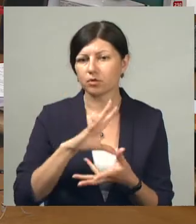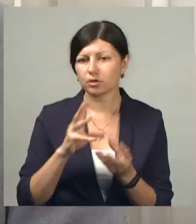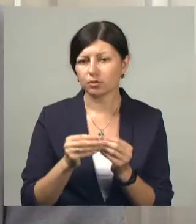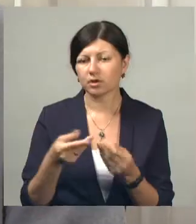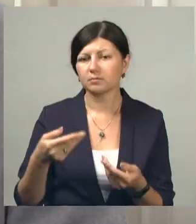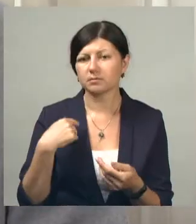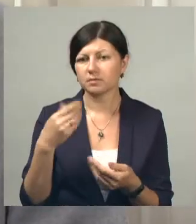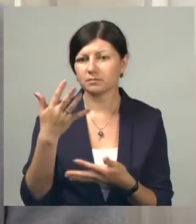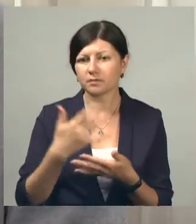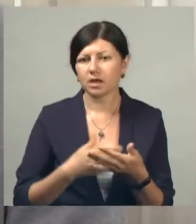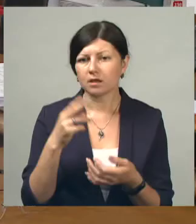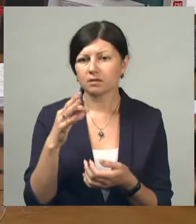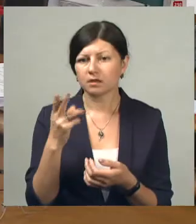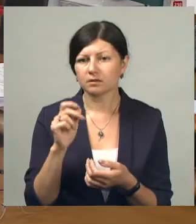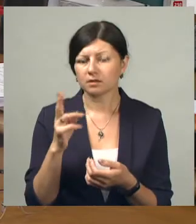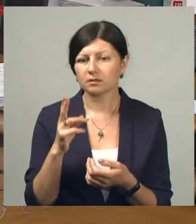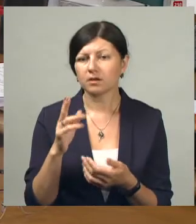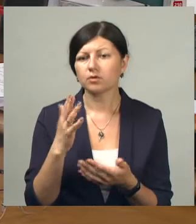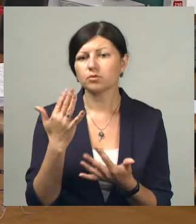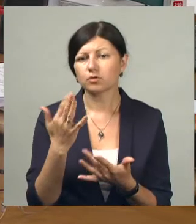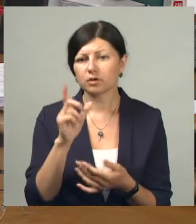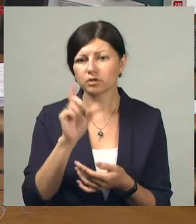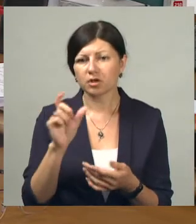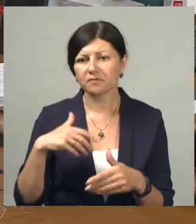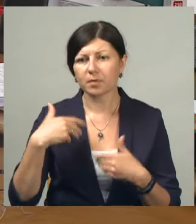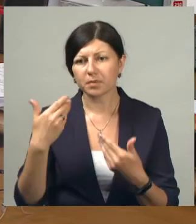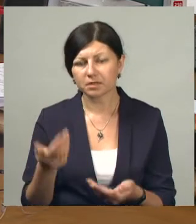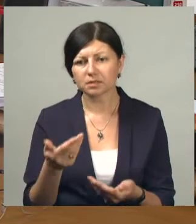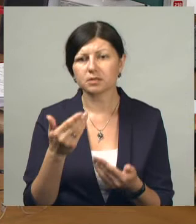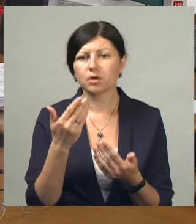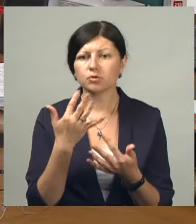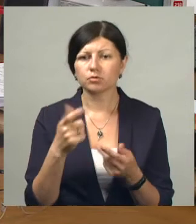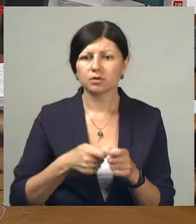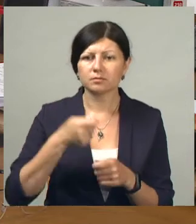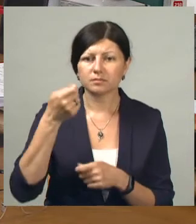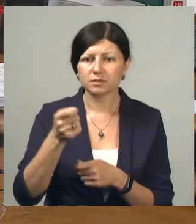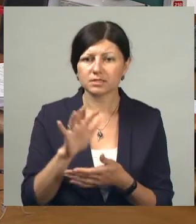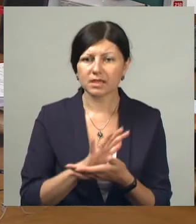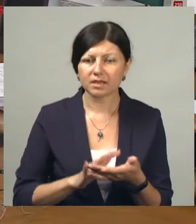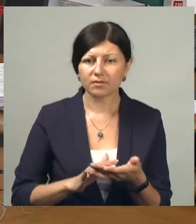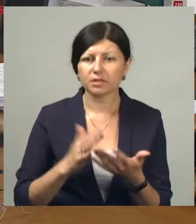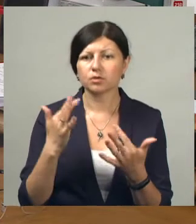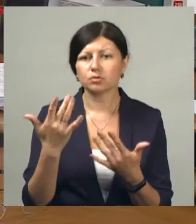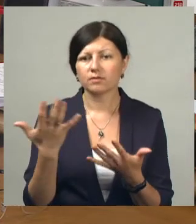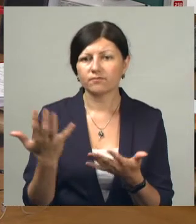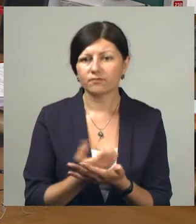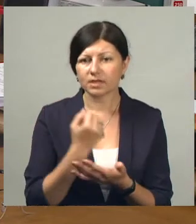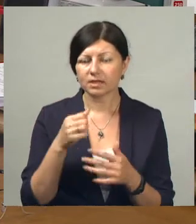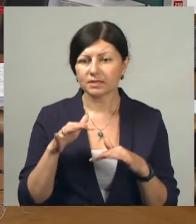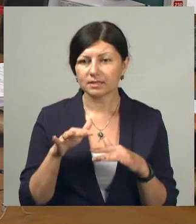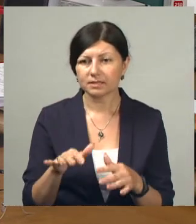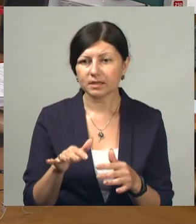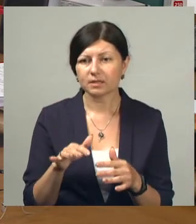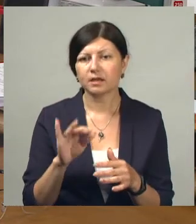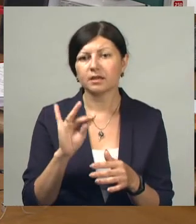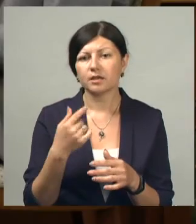дальше количество обратившихся количество поданных заявлений количество выигранных дел да и